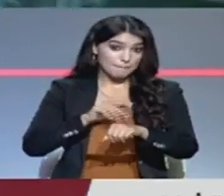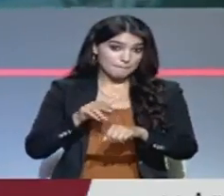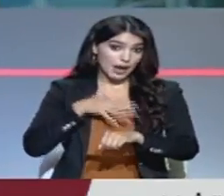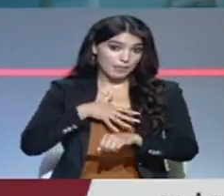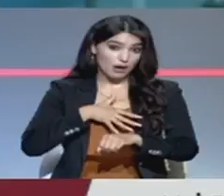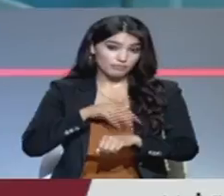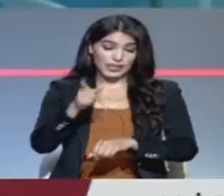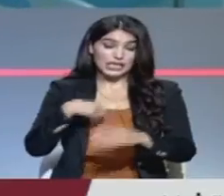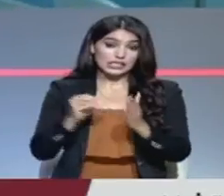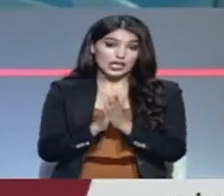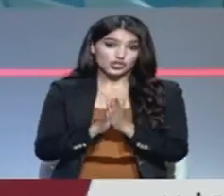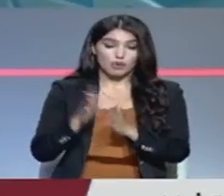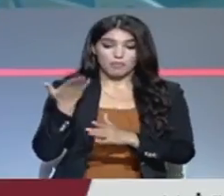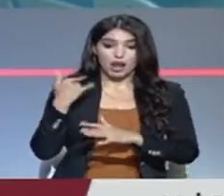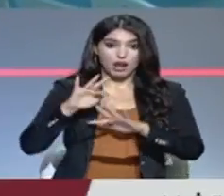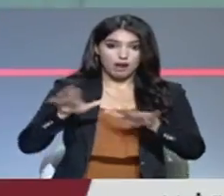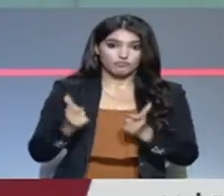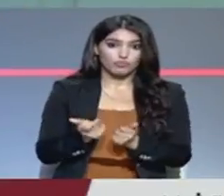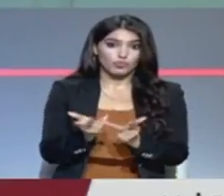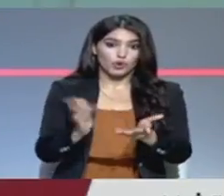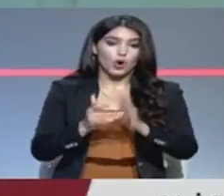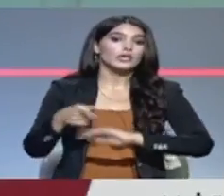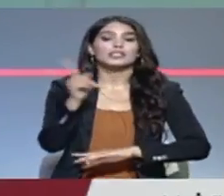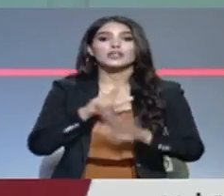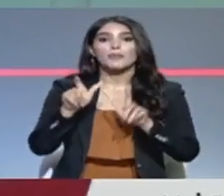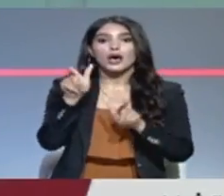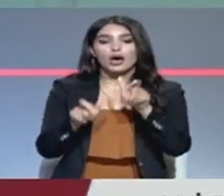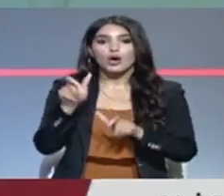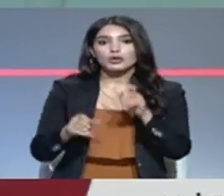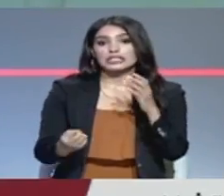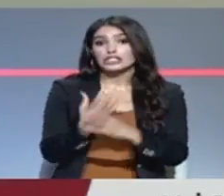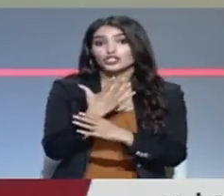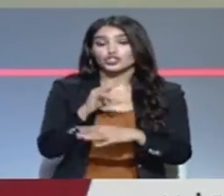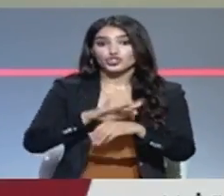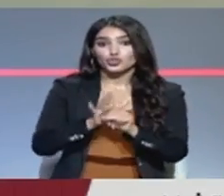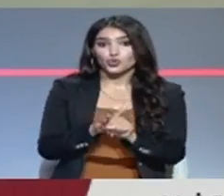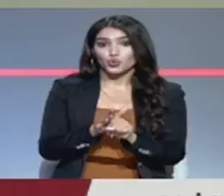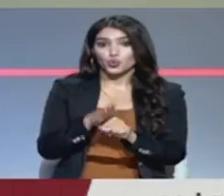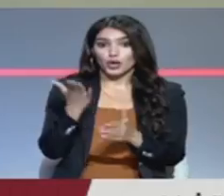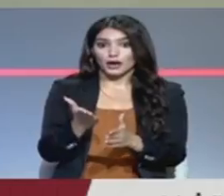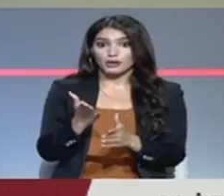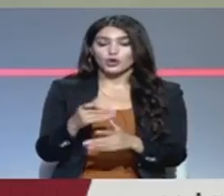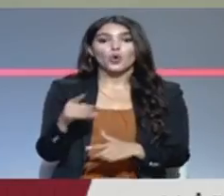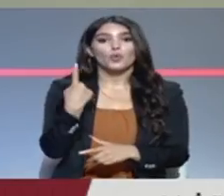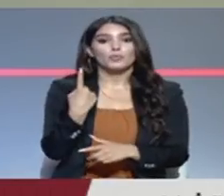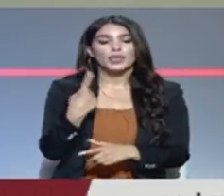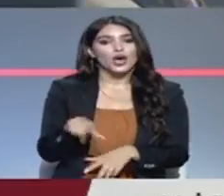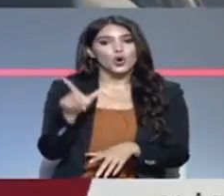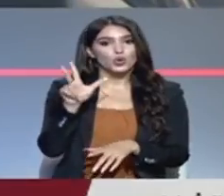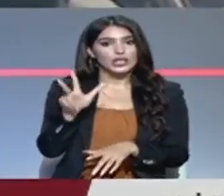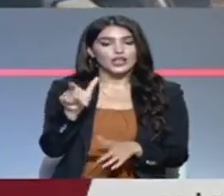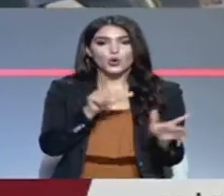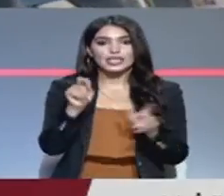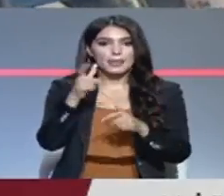كما سجلت الجهة في آخر إحصائيات الوضع الوبائي 17 إصابة جديدة بفيروس كورونا من